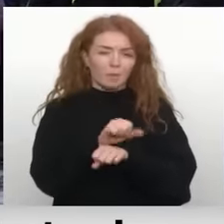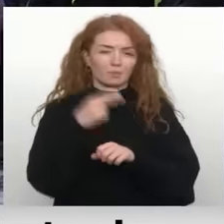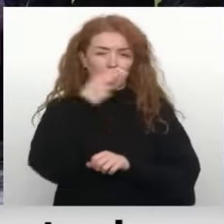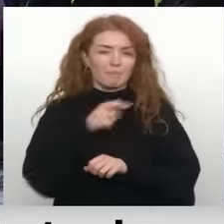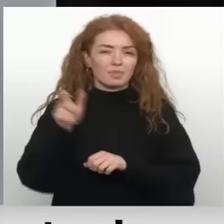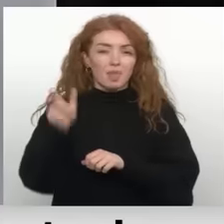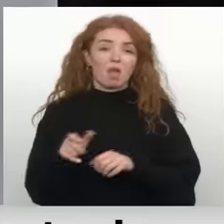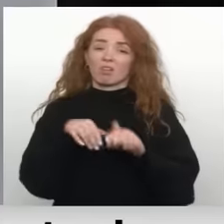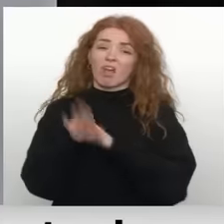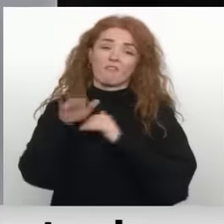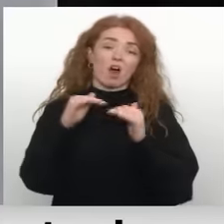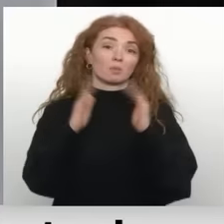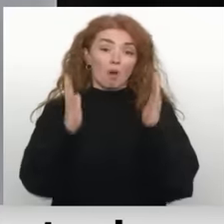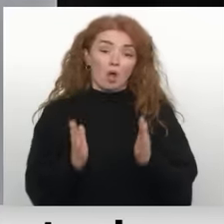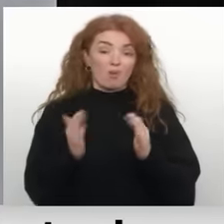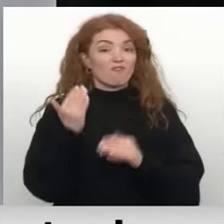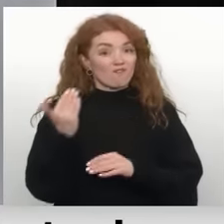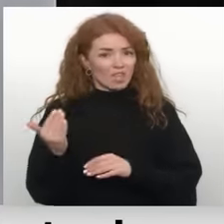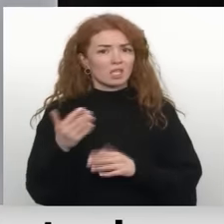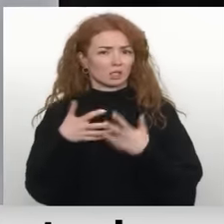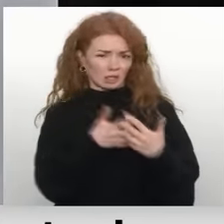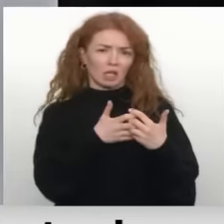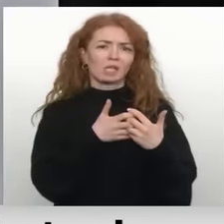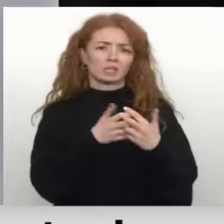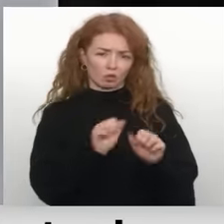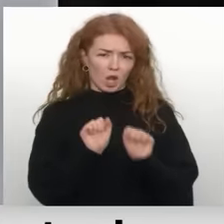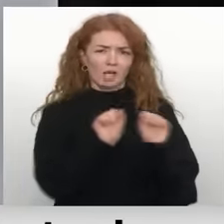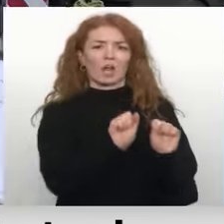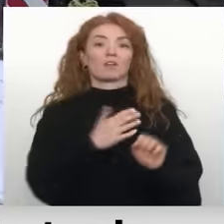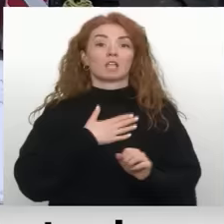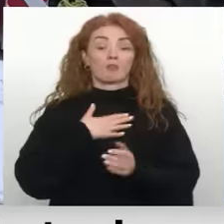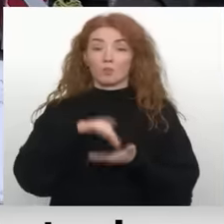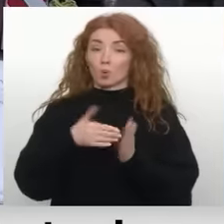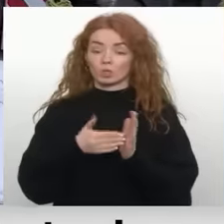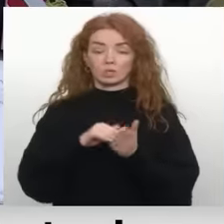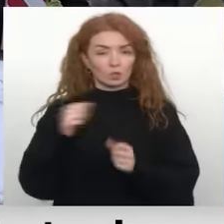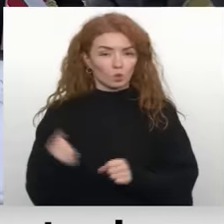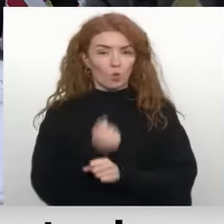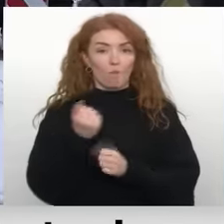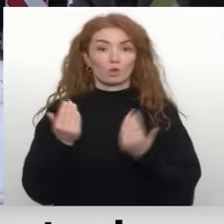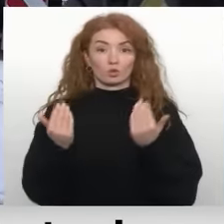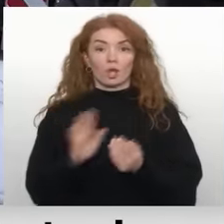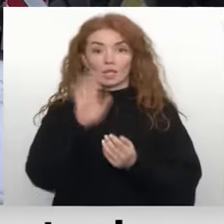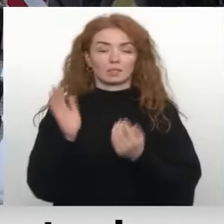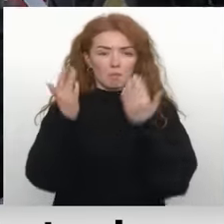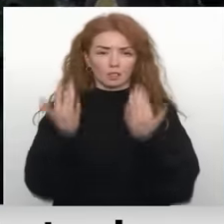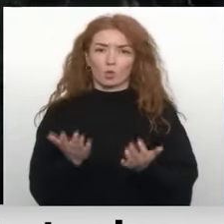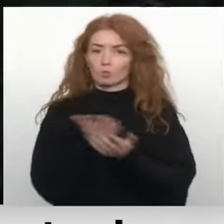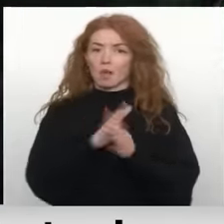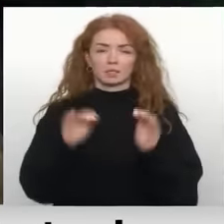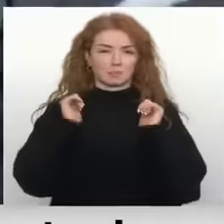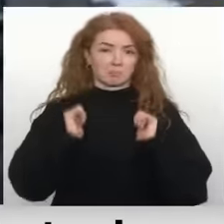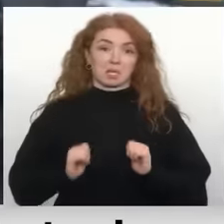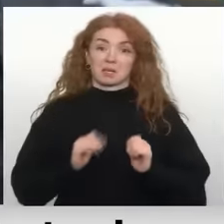devās māju. Lai arī viņi noskaņoti gana karēvīgi aizstāvēt savas pozīcijas, tomēr šīs dienas pasākums beidzās mierīgi arī